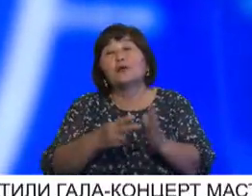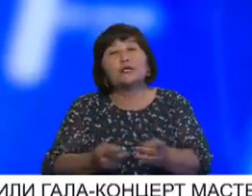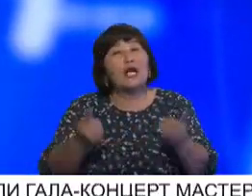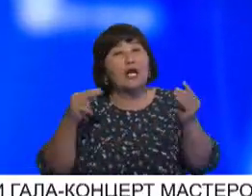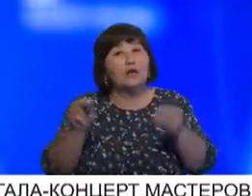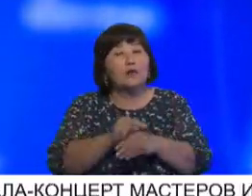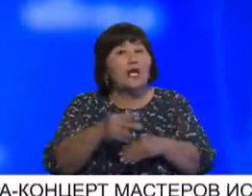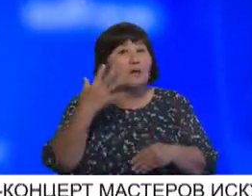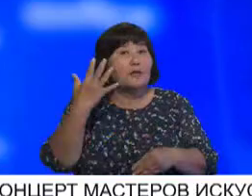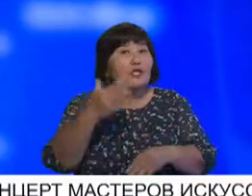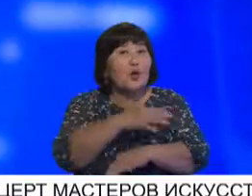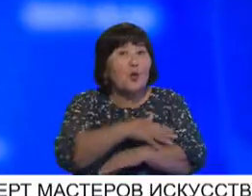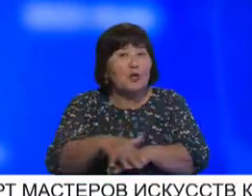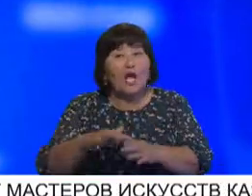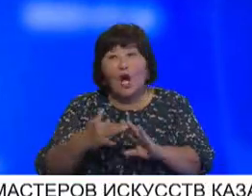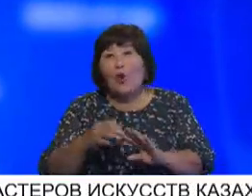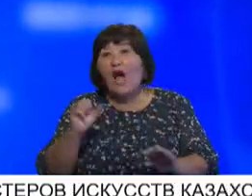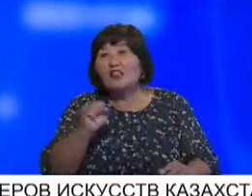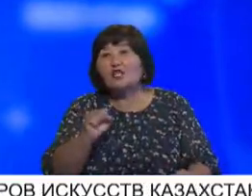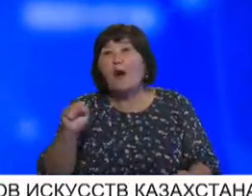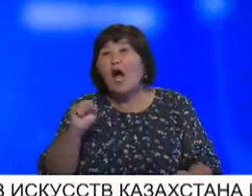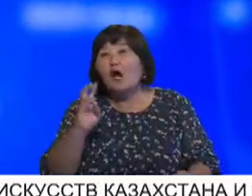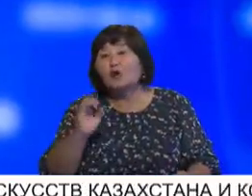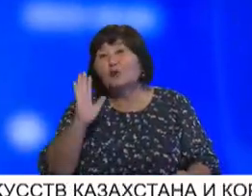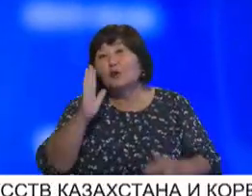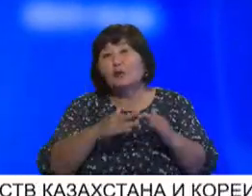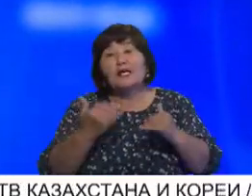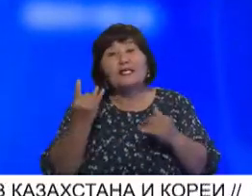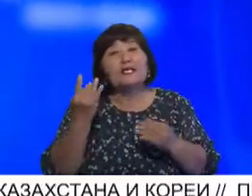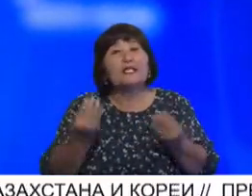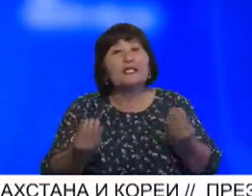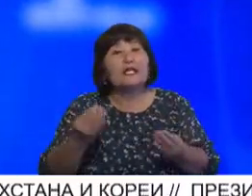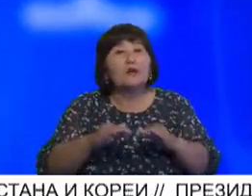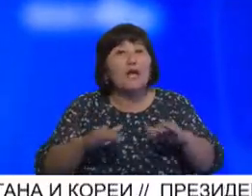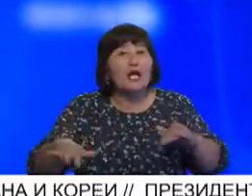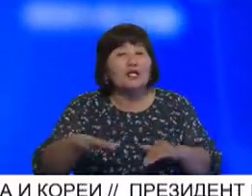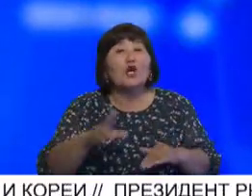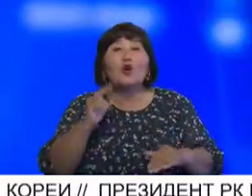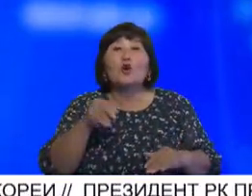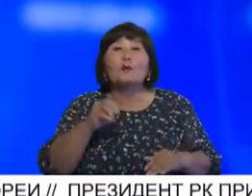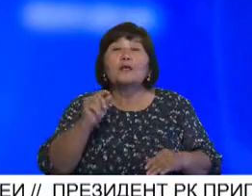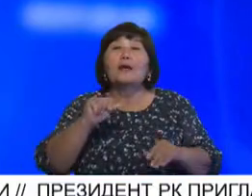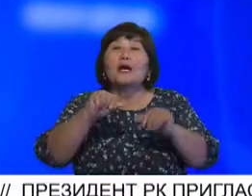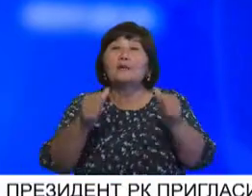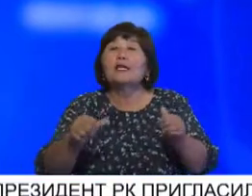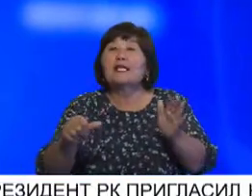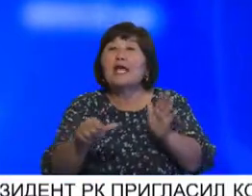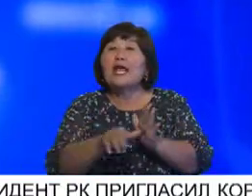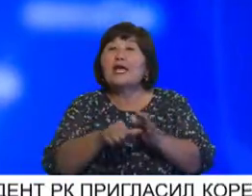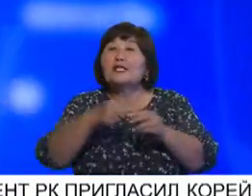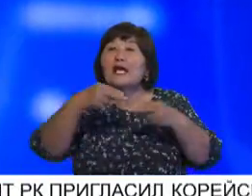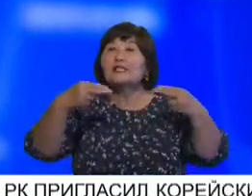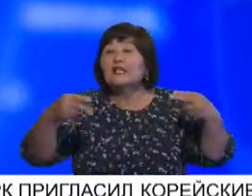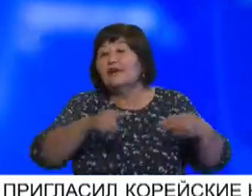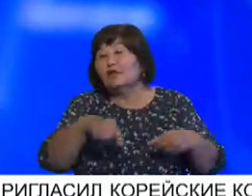капитальный ремонт на 5 улицах. В ауле Алдашпай Ахон будет построена детская игровая площадка. В Комикбаев модернизированы электросети. Также